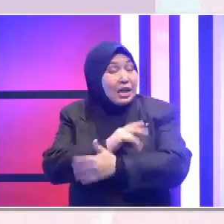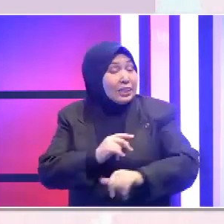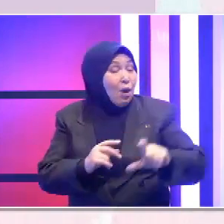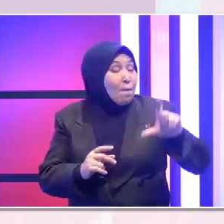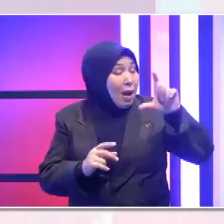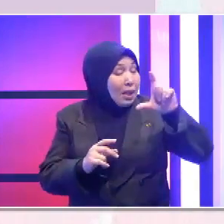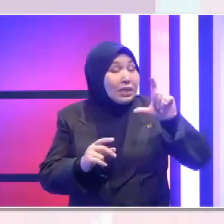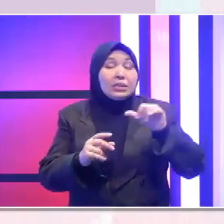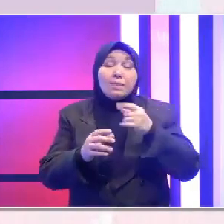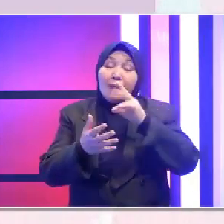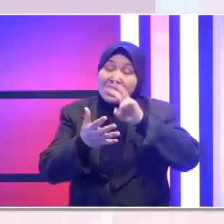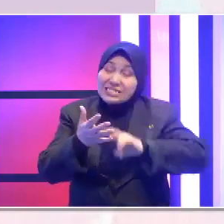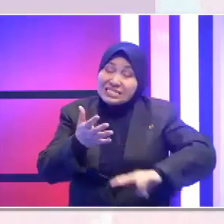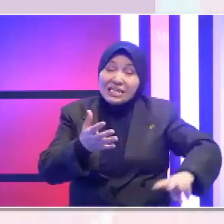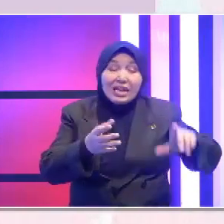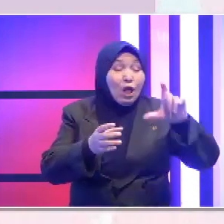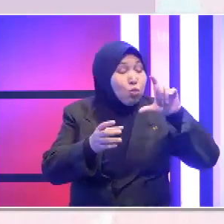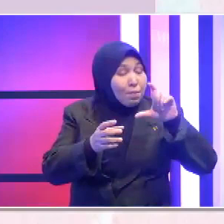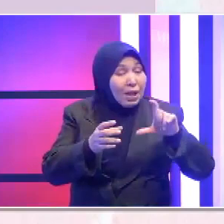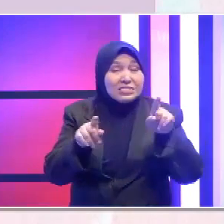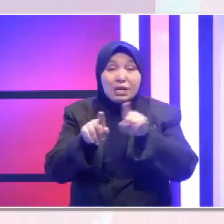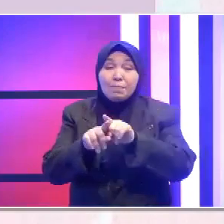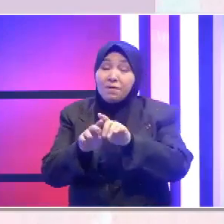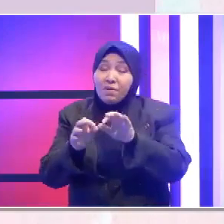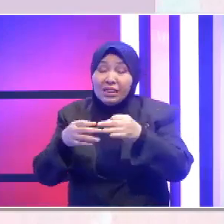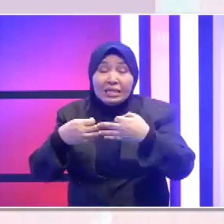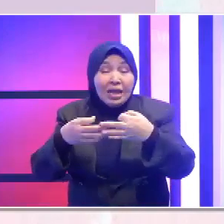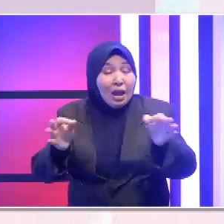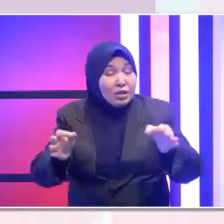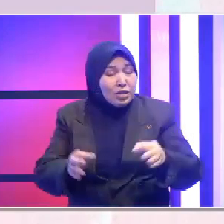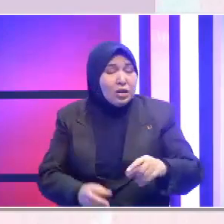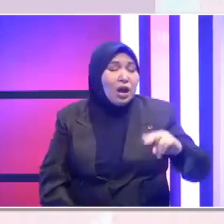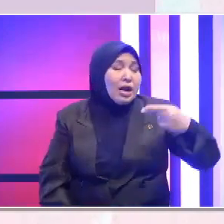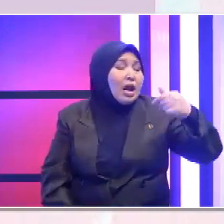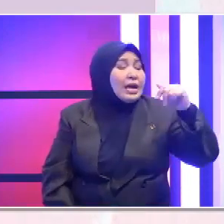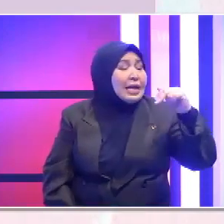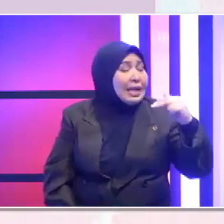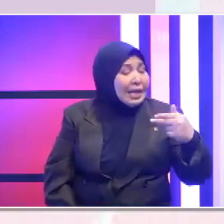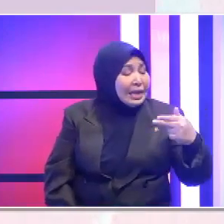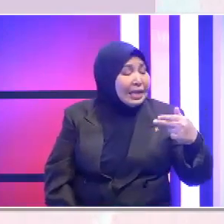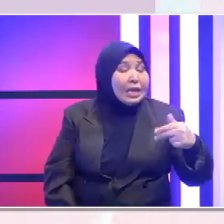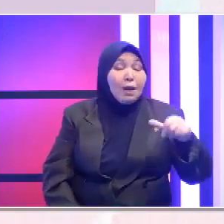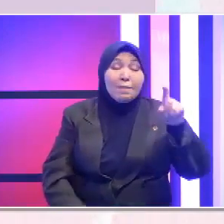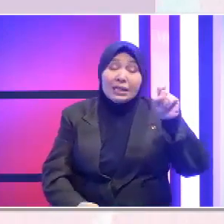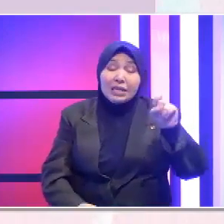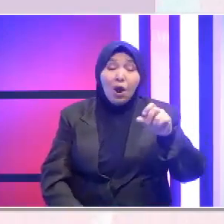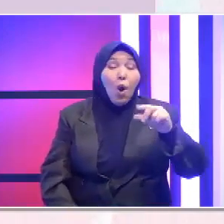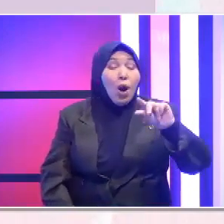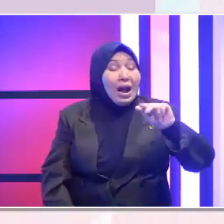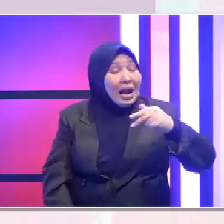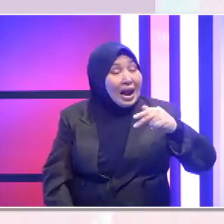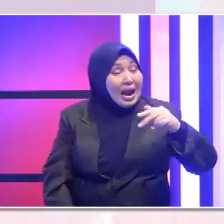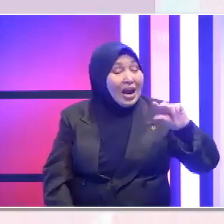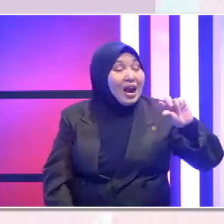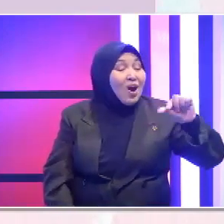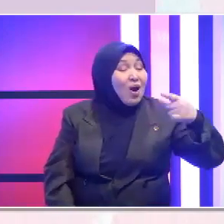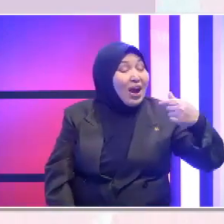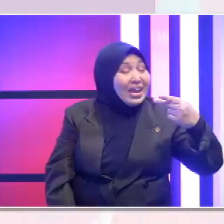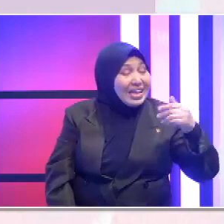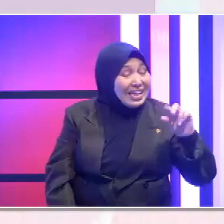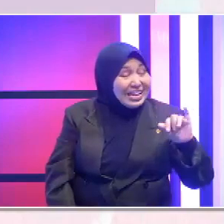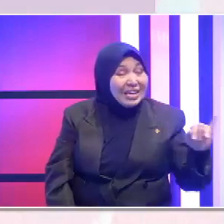tebal Tebet obat sama juga dalam surah al-fatihah yang kita baca lainnya mati sebelumnya berbaring diatas will now tuh